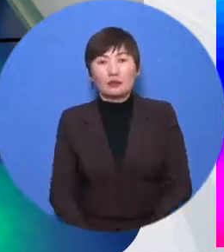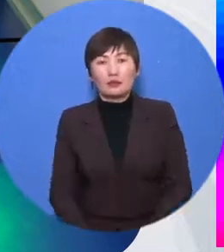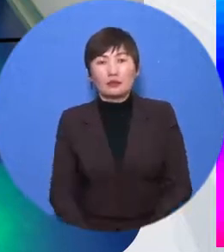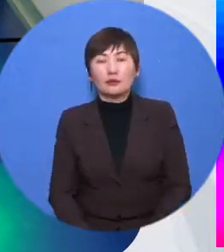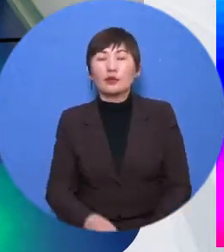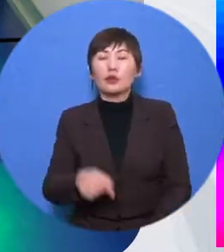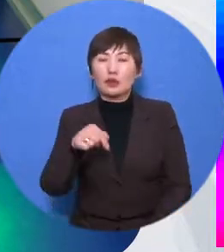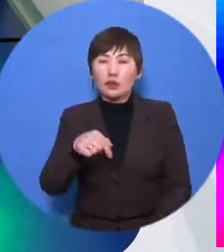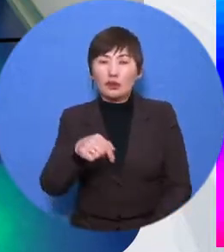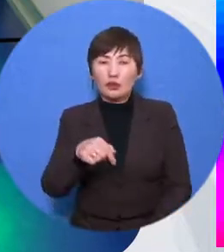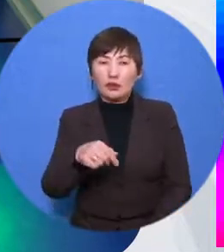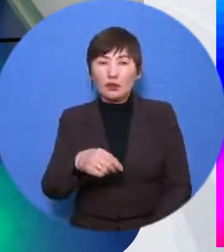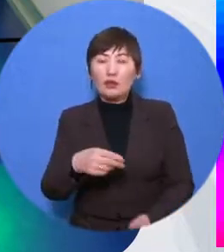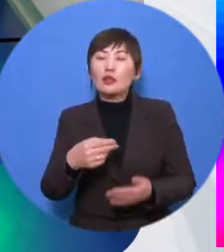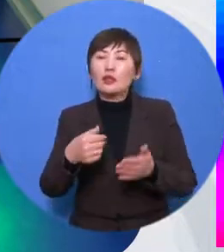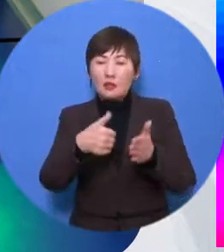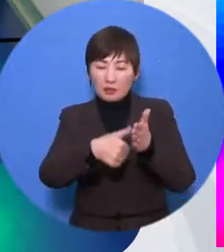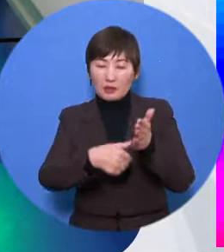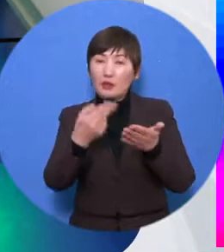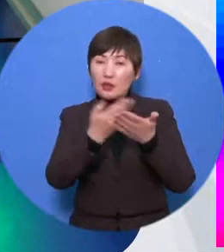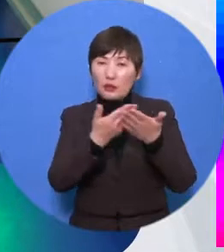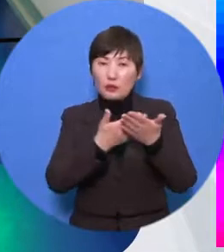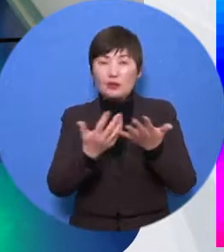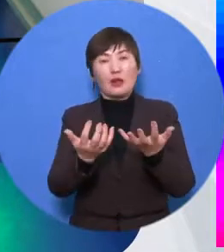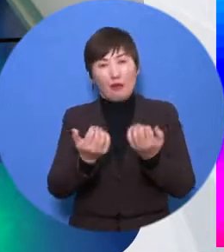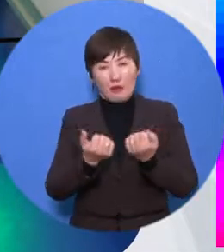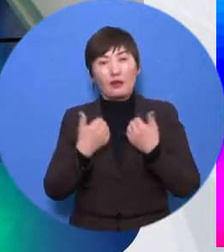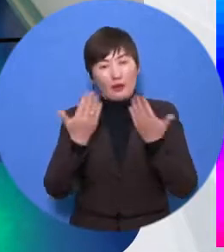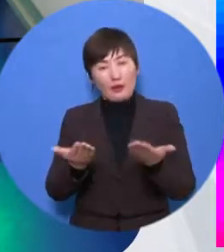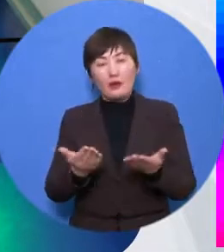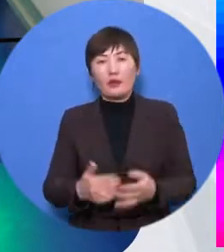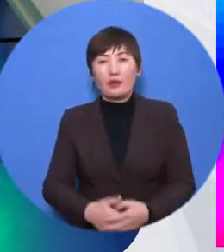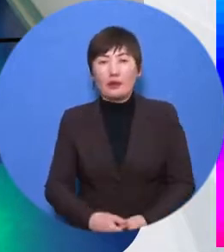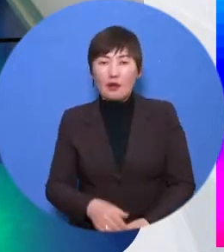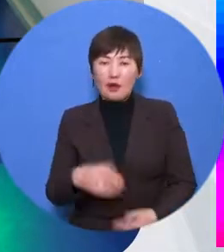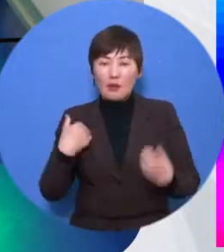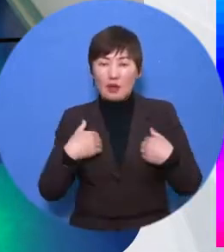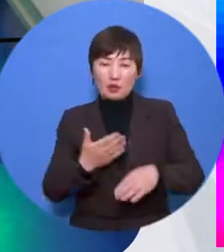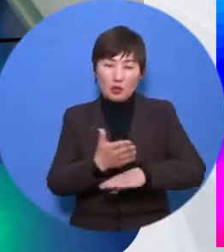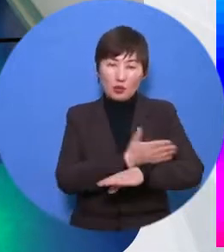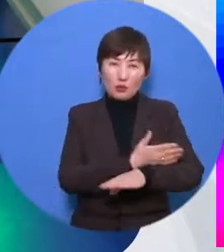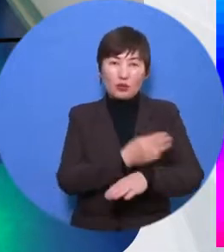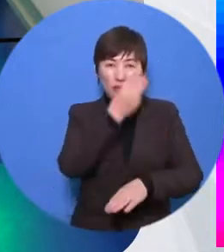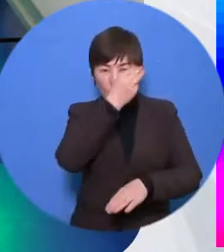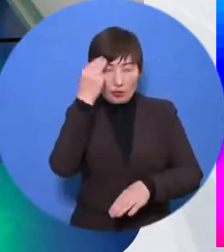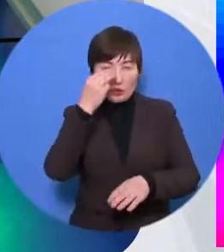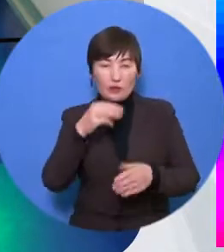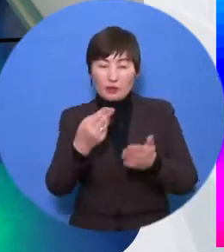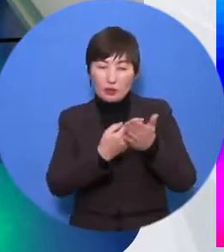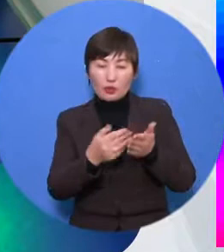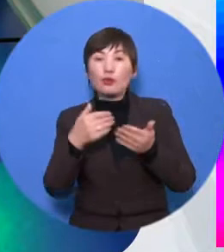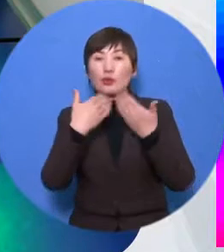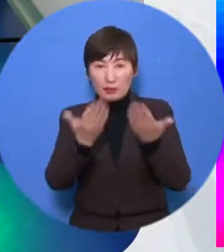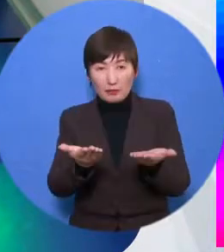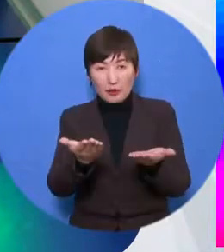За үүнийгээ дүрслэн дэвтэртээ тэмдэглэж авъя. За багш нь өмнө хийсэн нэг туршилтын зургаа оруллаа. За